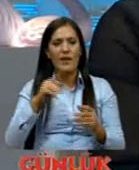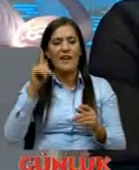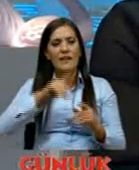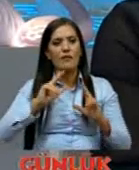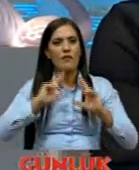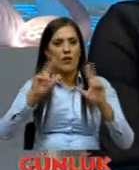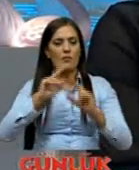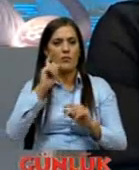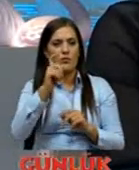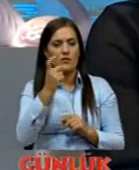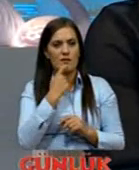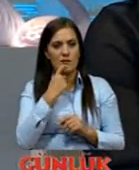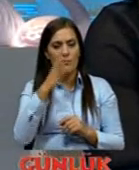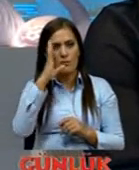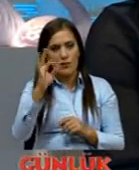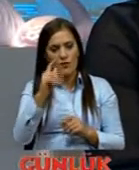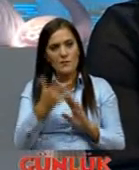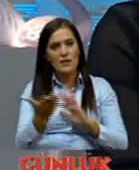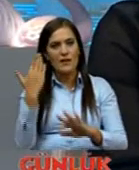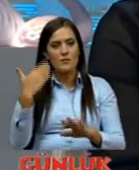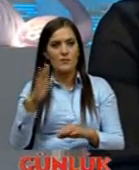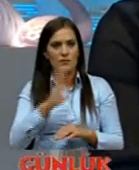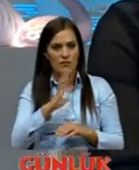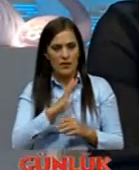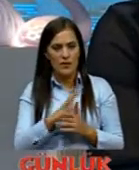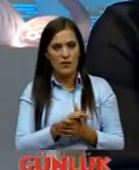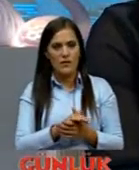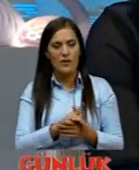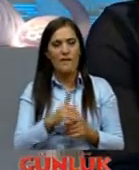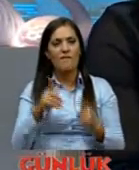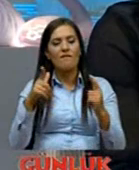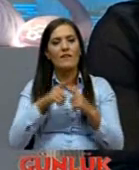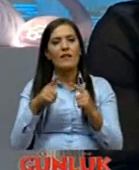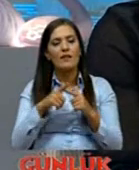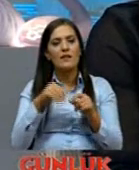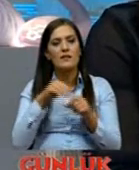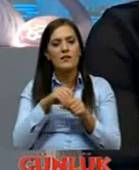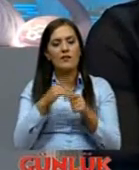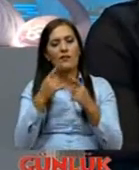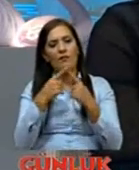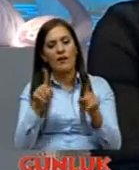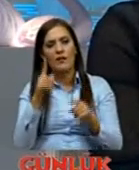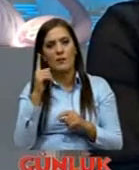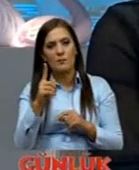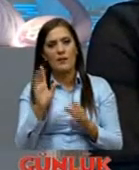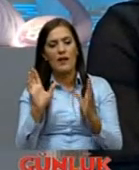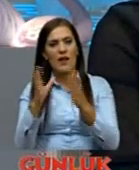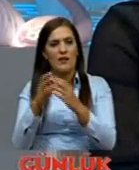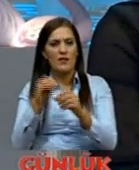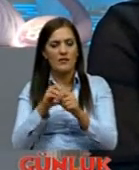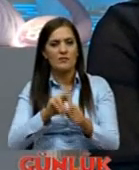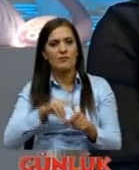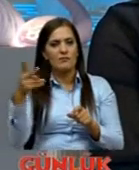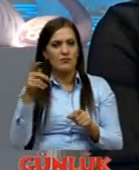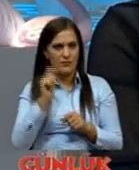voleybol. 9 yıllık profesyonel bir geçmişim var. Harika. Fitness'a farklı bir alanda